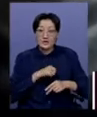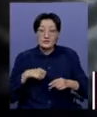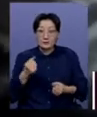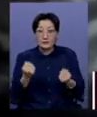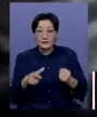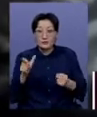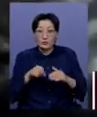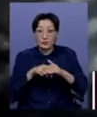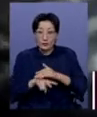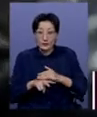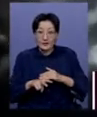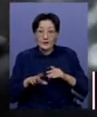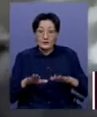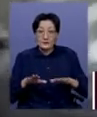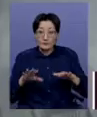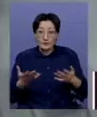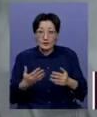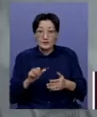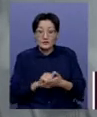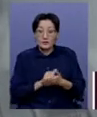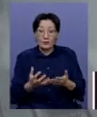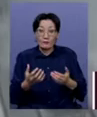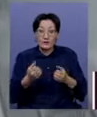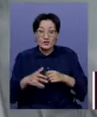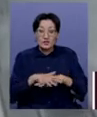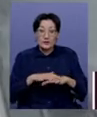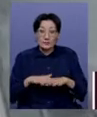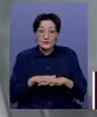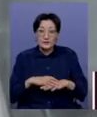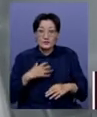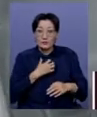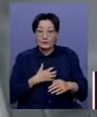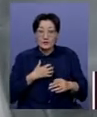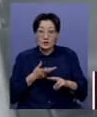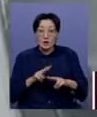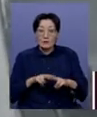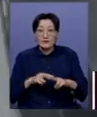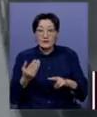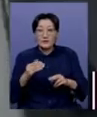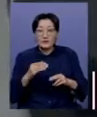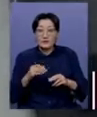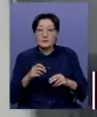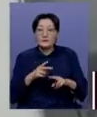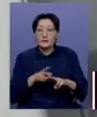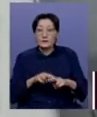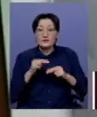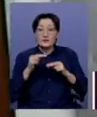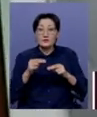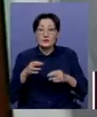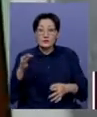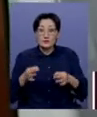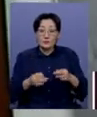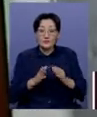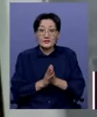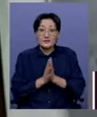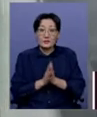водитель скрылся с места преступления, а дело получило общественный резонанс. В суде адвокат семьи погибшего обратилась к судье с